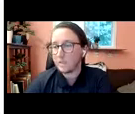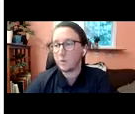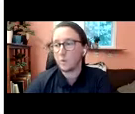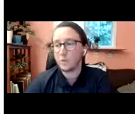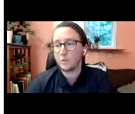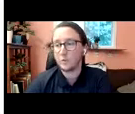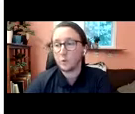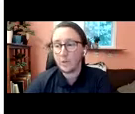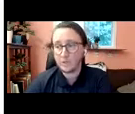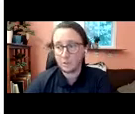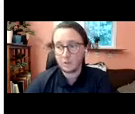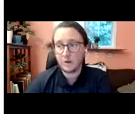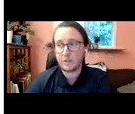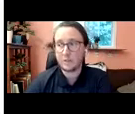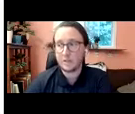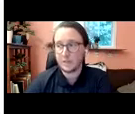évasif, disons, un peu